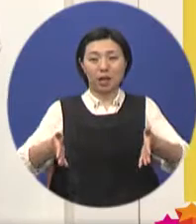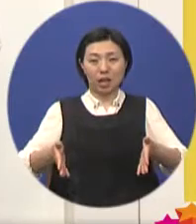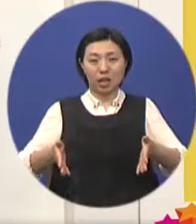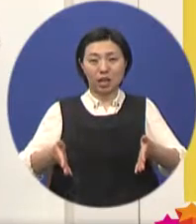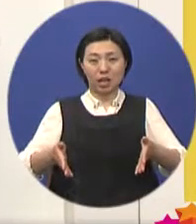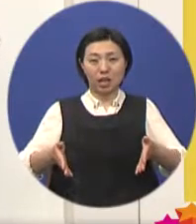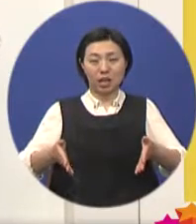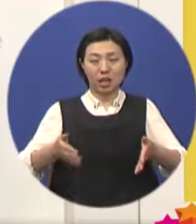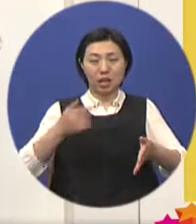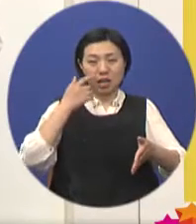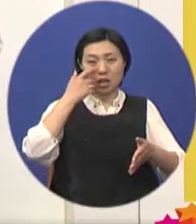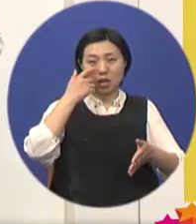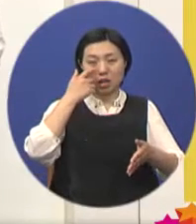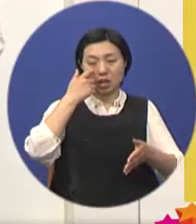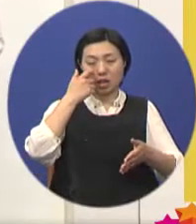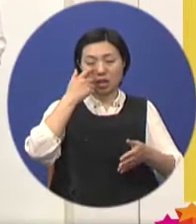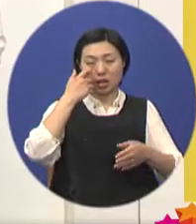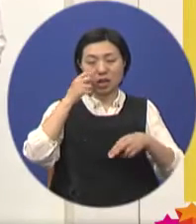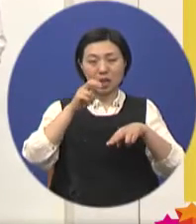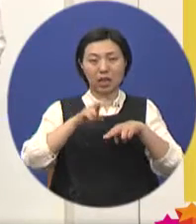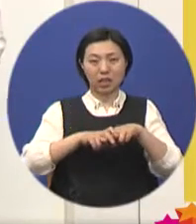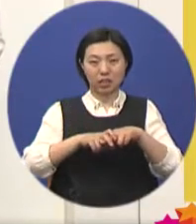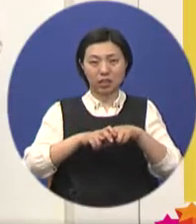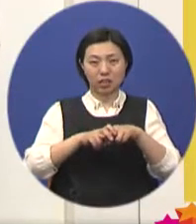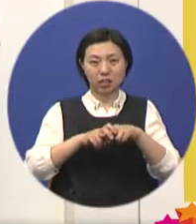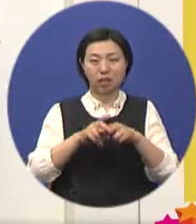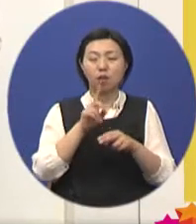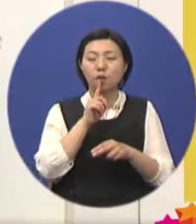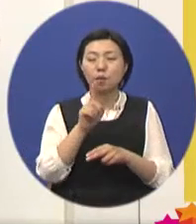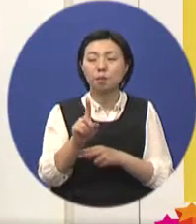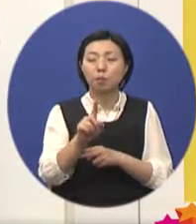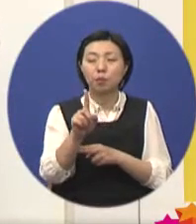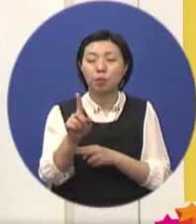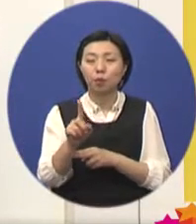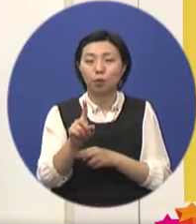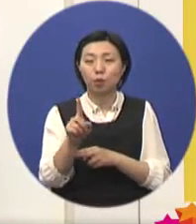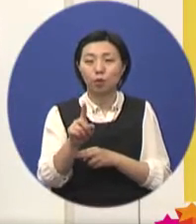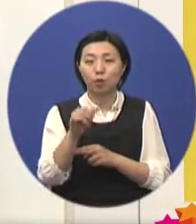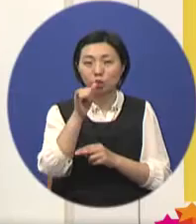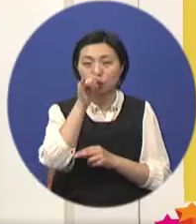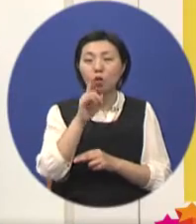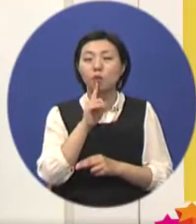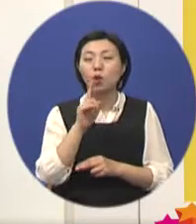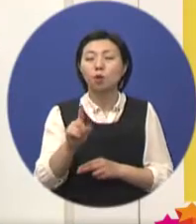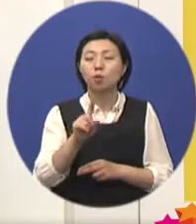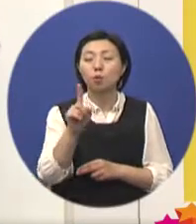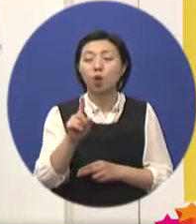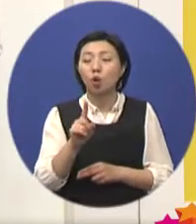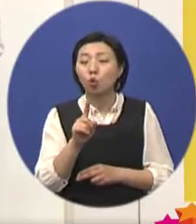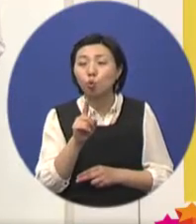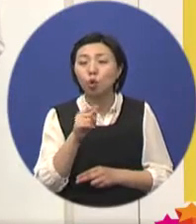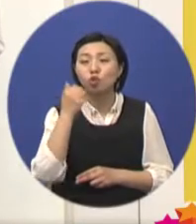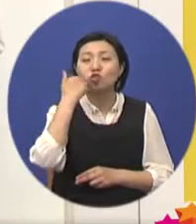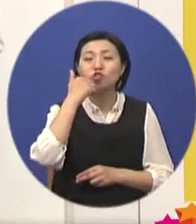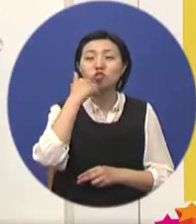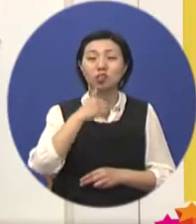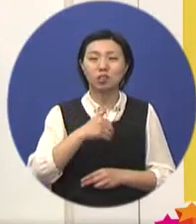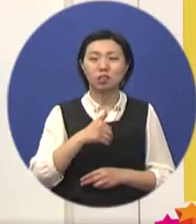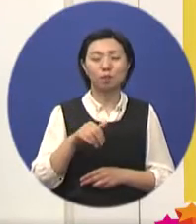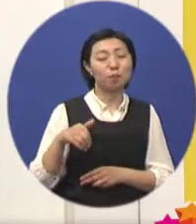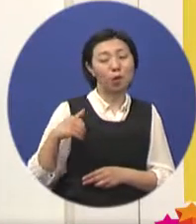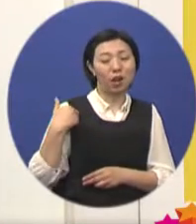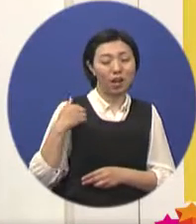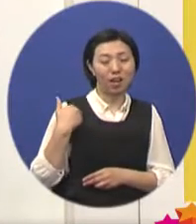앉아있는구나 쪽들이 쓰고. 호롱불? 아이고 죽을 뻔 어머니 호롱불은 누가 껐어요? 그건 나중이야. 호롱불 몰라요. 그건